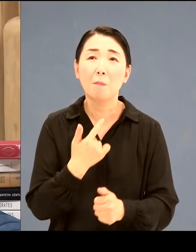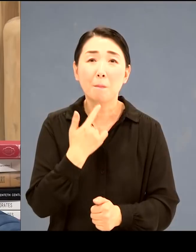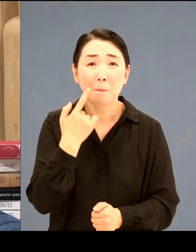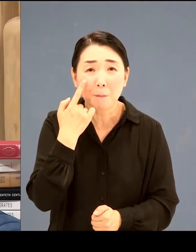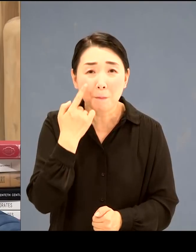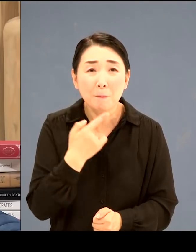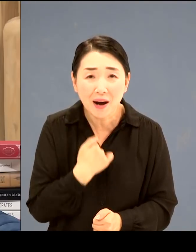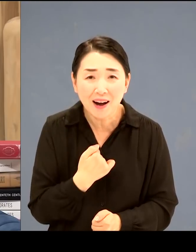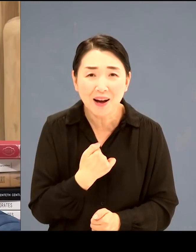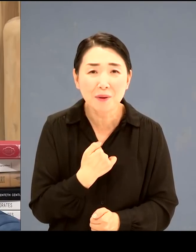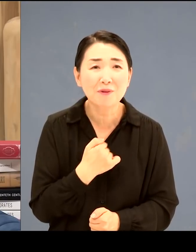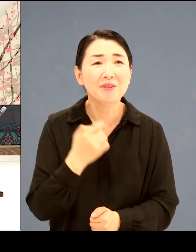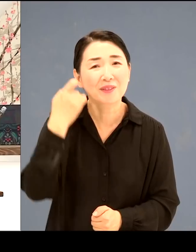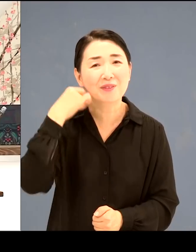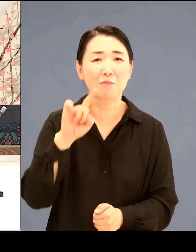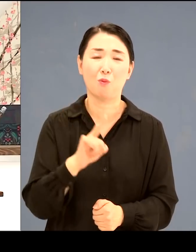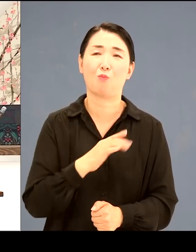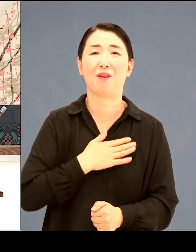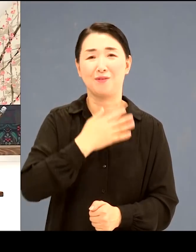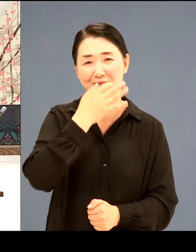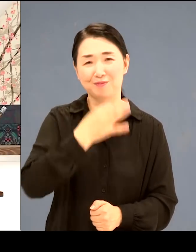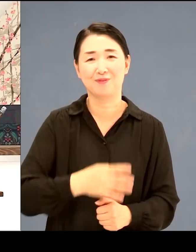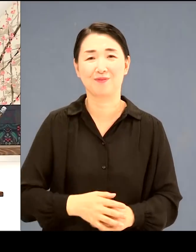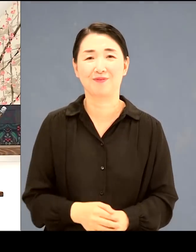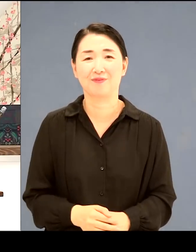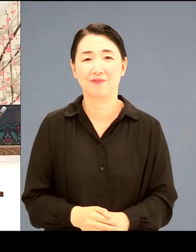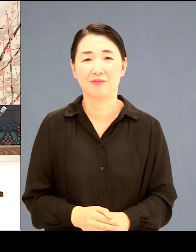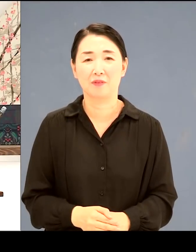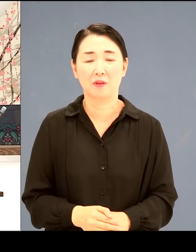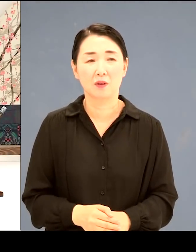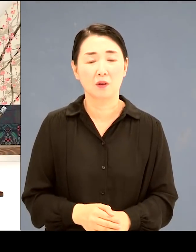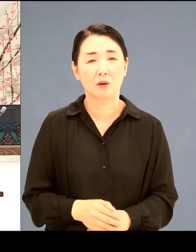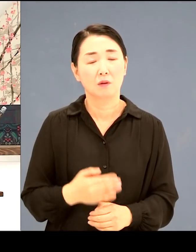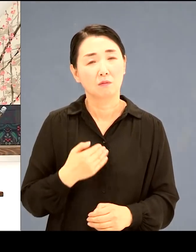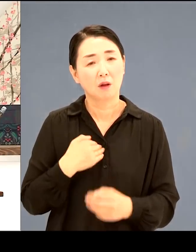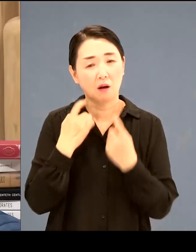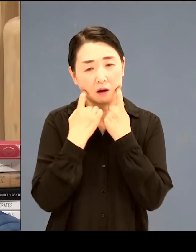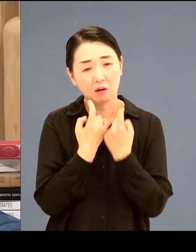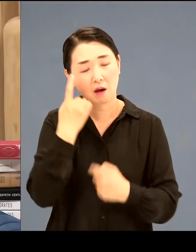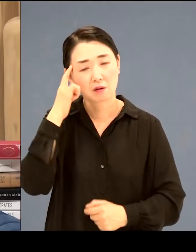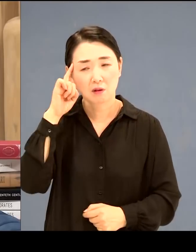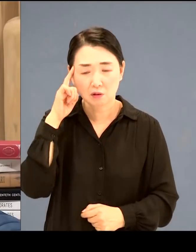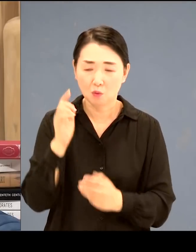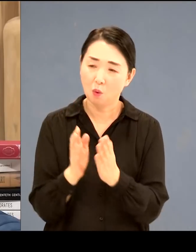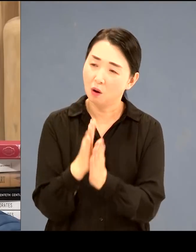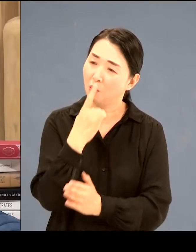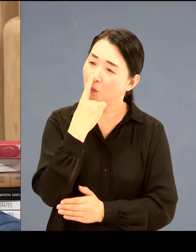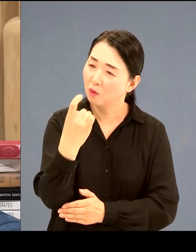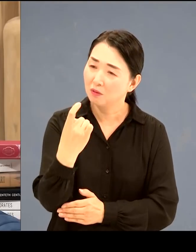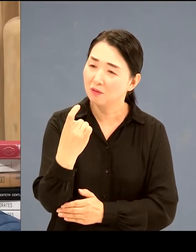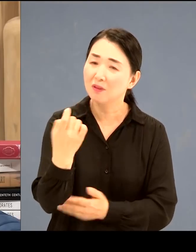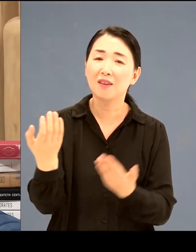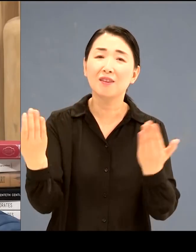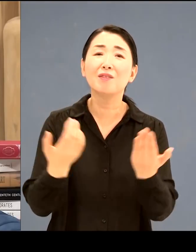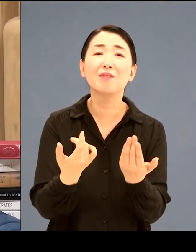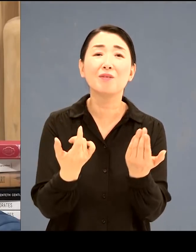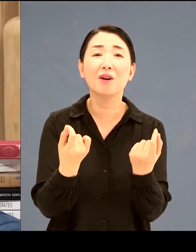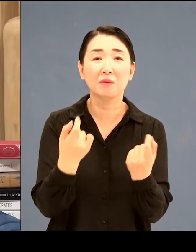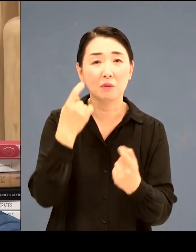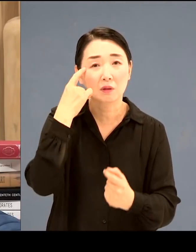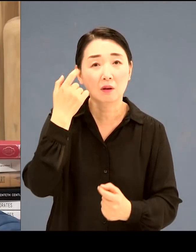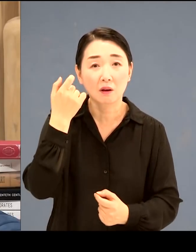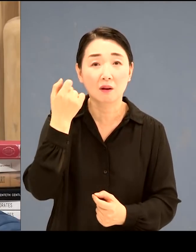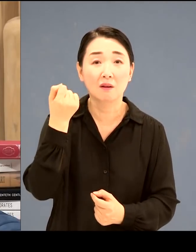해보니까 너무 힘들었어요. 힘들죠. 네. 네. 생각하기에 굉장히 화려하고 멋있는 직업일 거라고